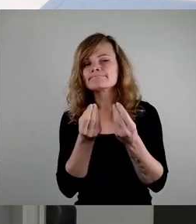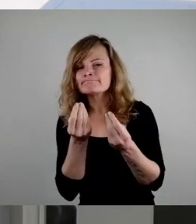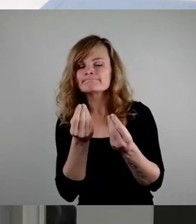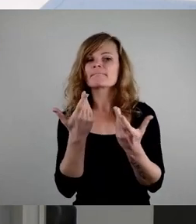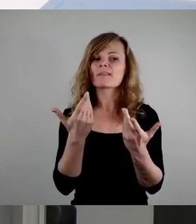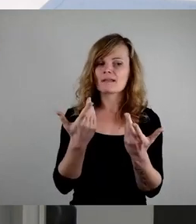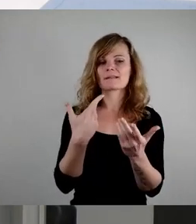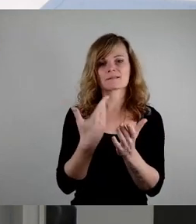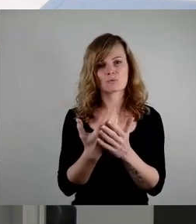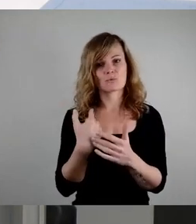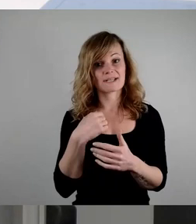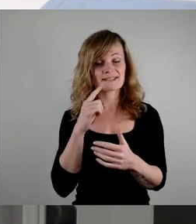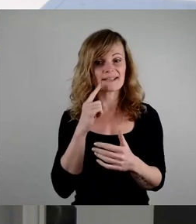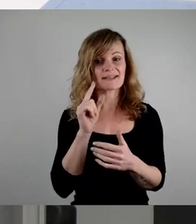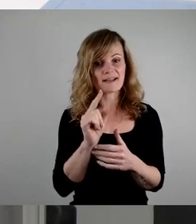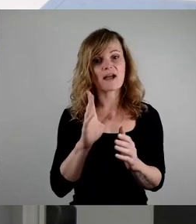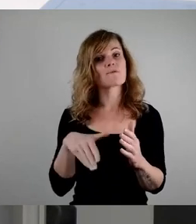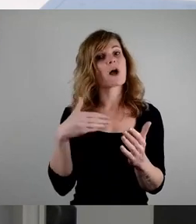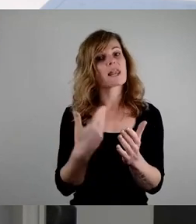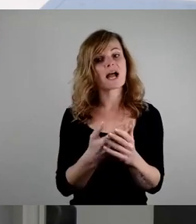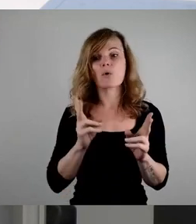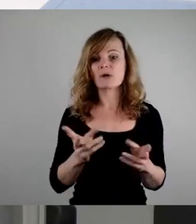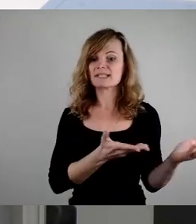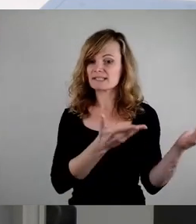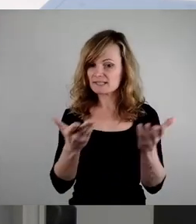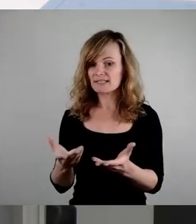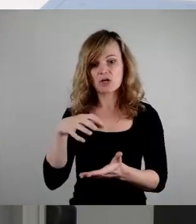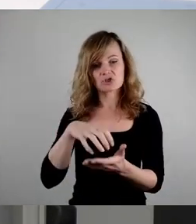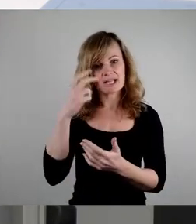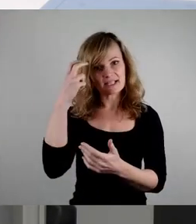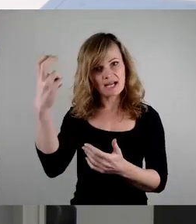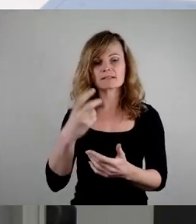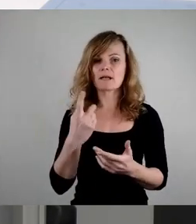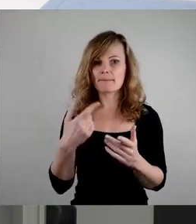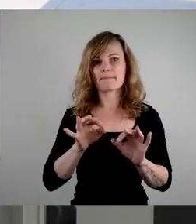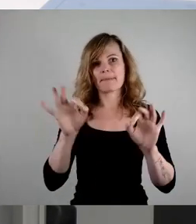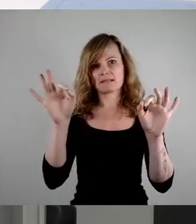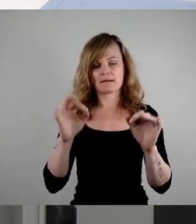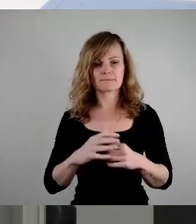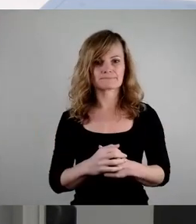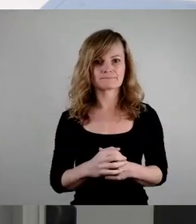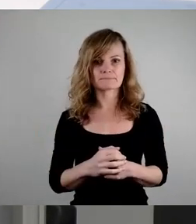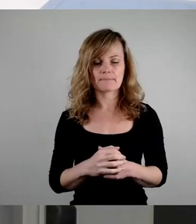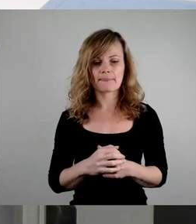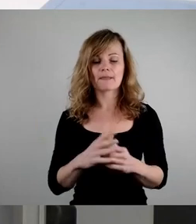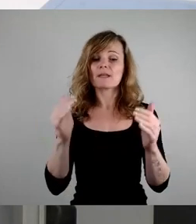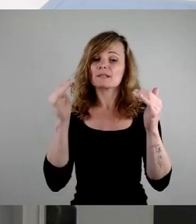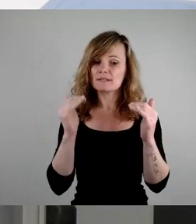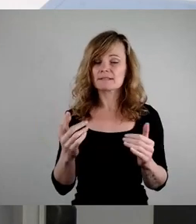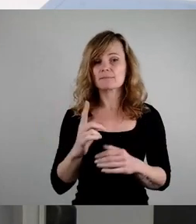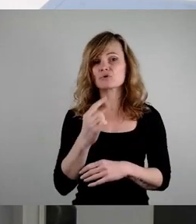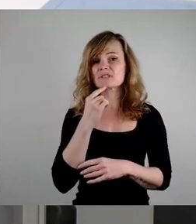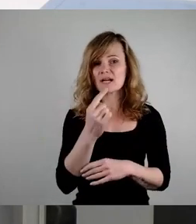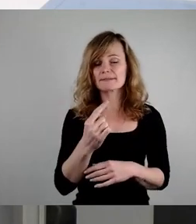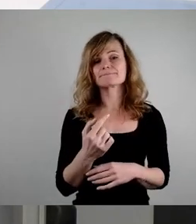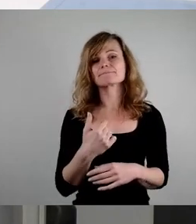hier meines Erachtens als Vorlage ordentlich im Stadtrat gegeben, dann wäre das anständig gewesen. Das Nächste, was ich sagen muss, ist, ich habe auch